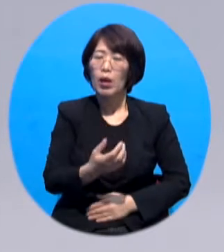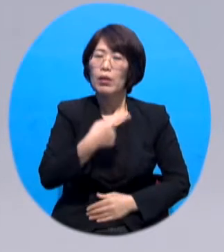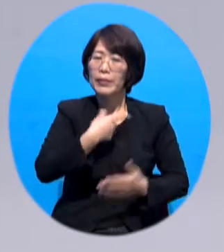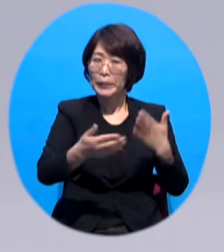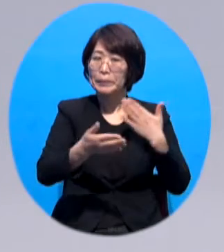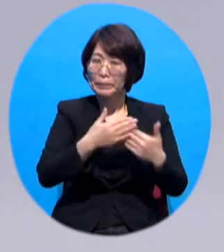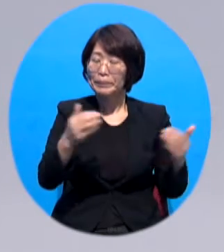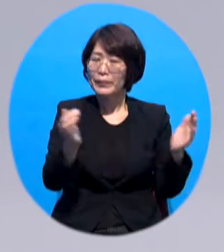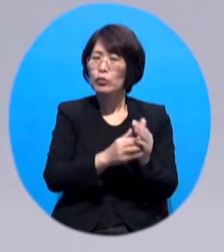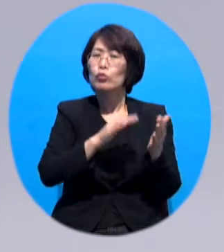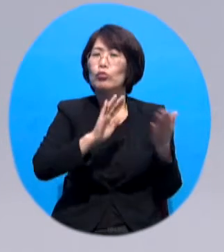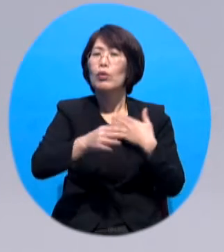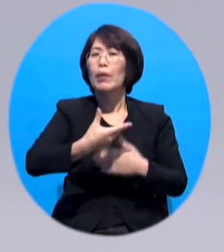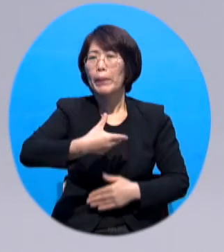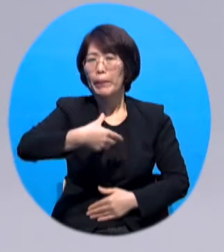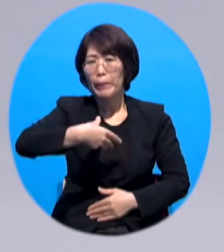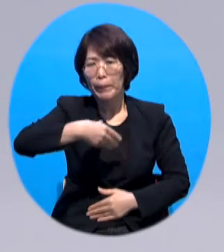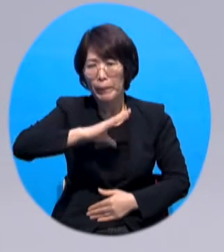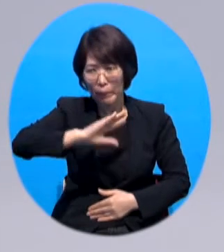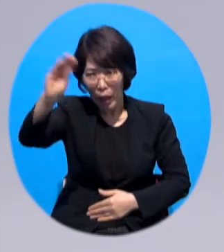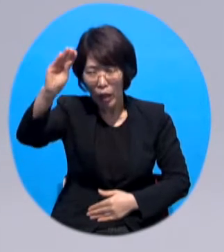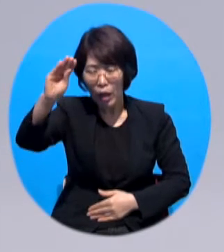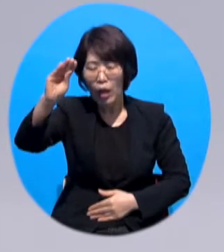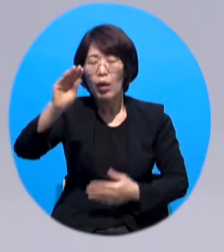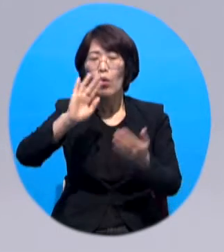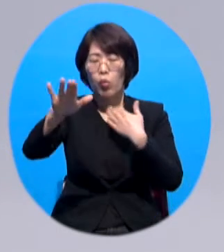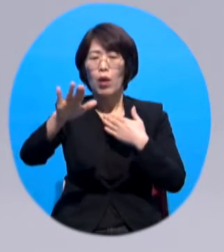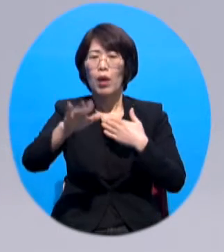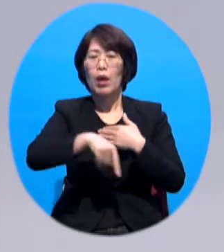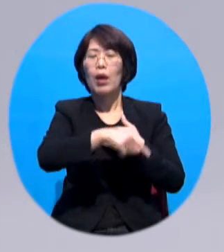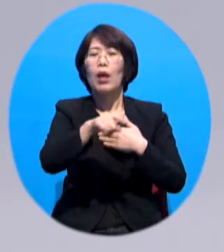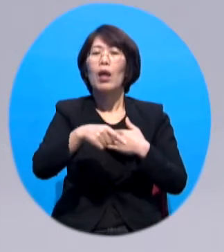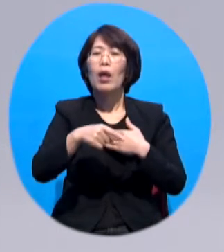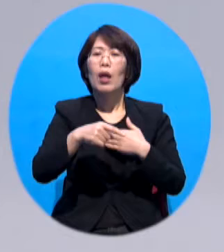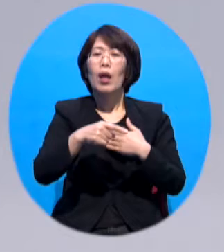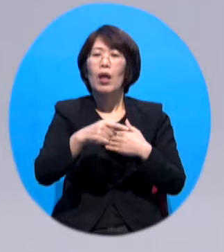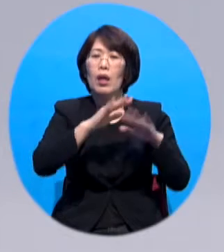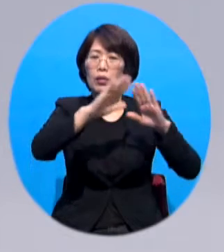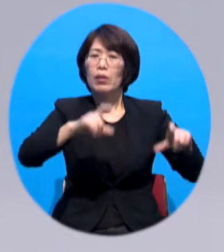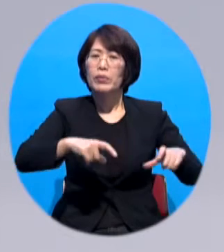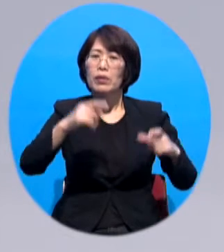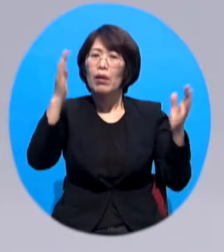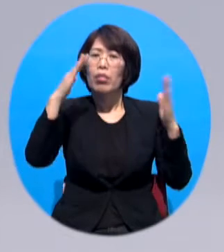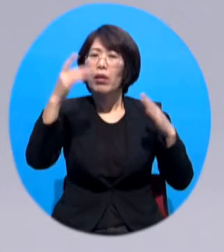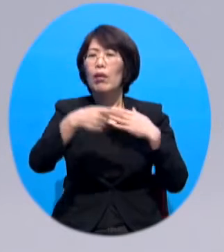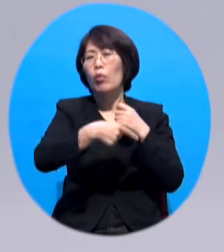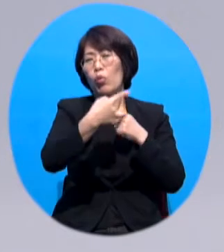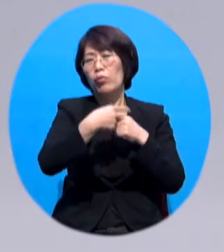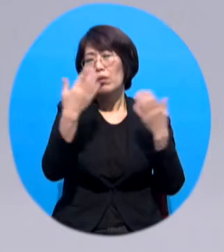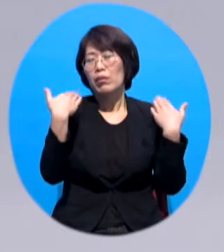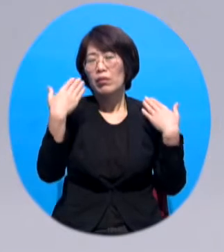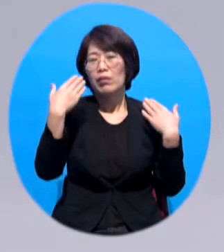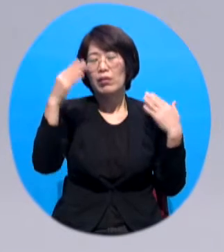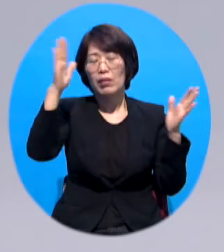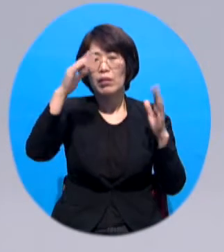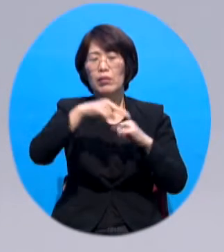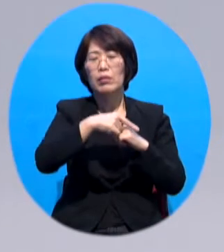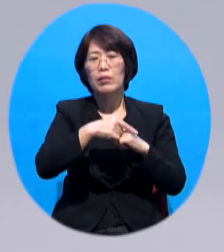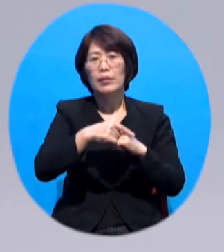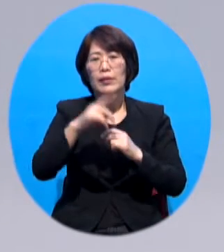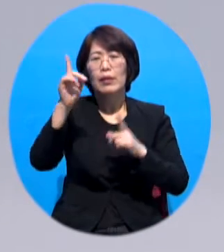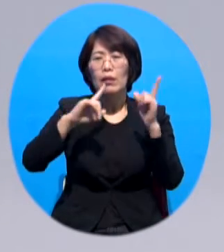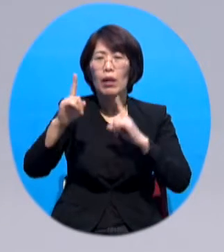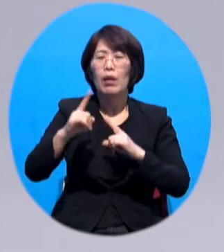아이들은 행복하겠지만 그 아이들이 떠나고 따 간 자리에 남는 아이들이 초등학생 드립니다 이 아이들이 느끼는 상대적인